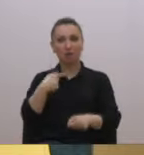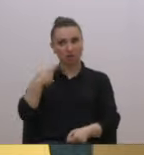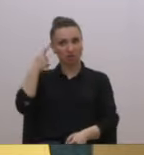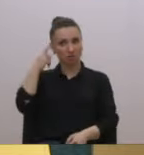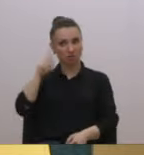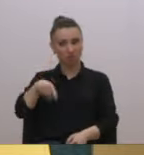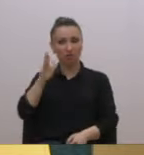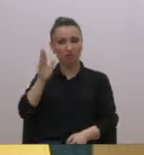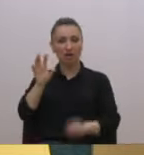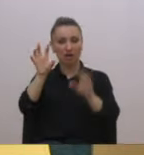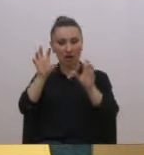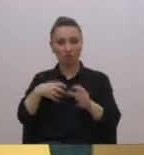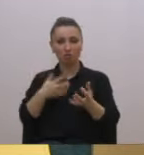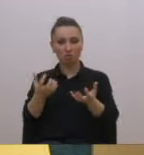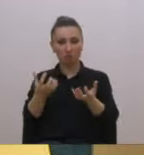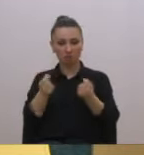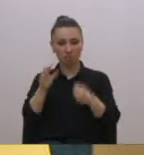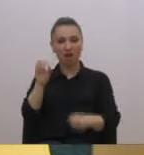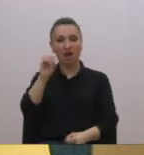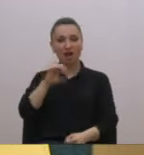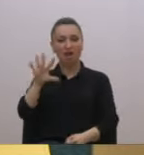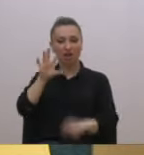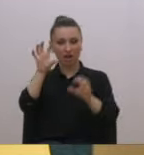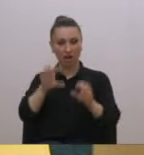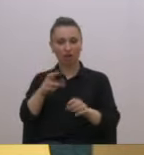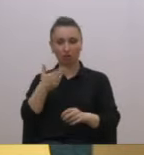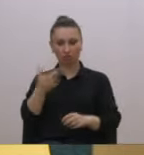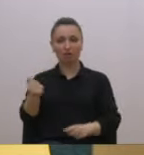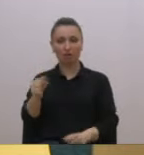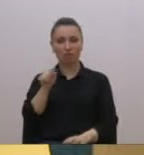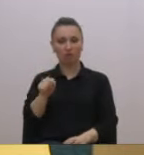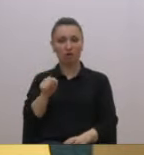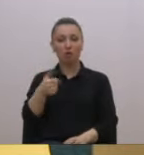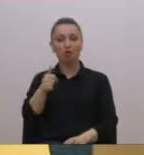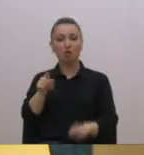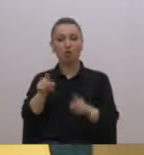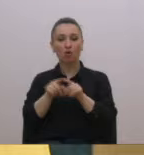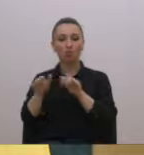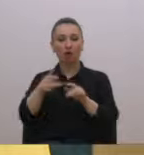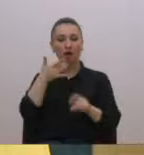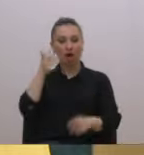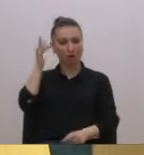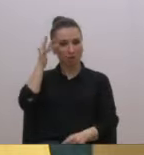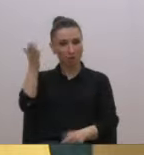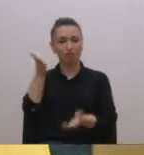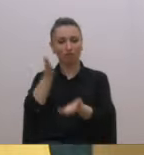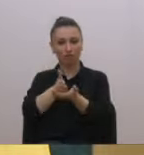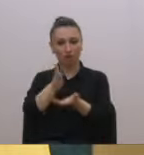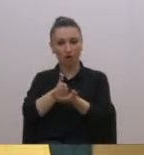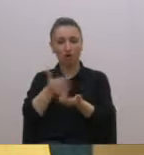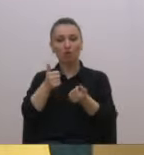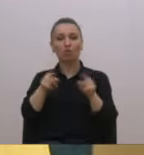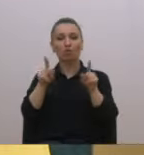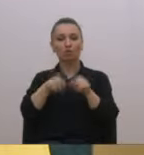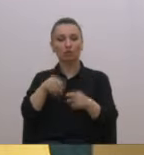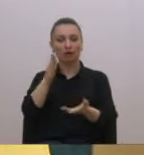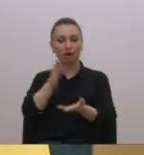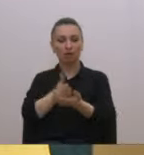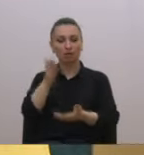ამ კანონს მივიღებთ და ეს არის ევროპული კანონი, ზუსტად ისეთი კანონი, როგორც მოქმედებს ამერიკის შეერთებულ შტატებში, როგორც